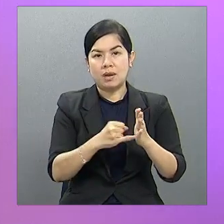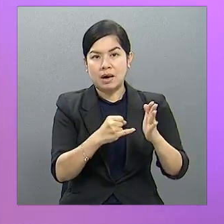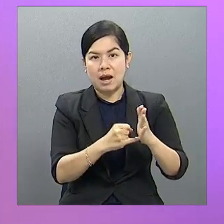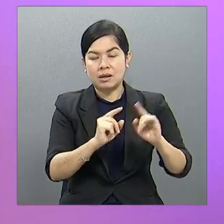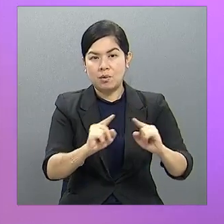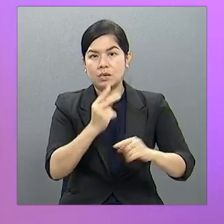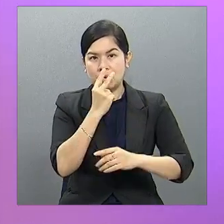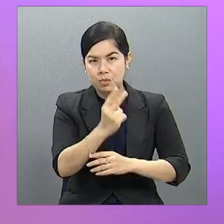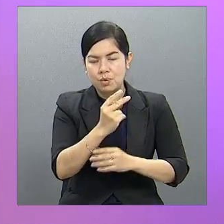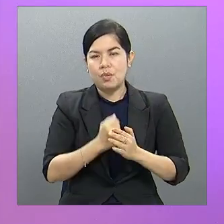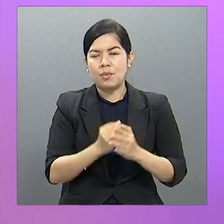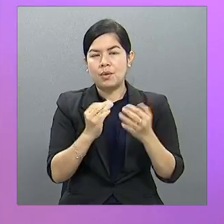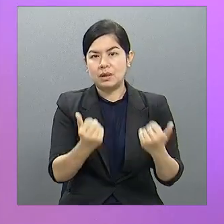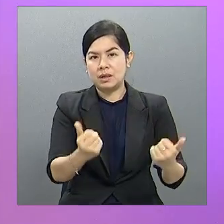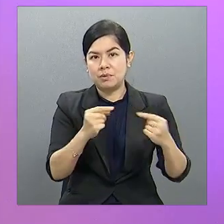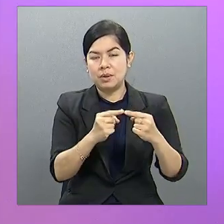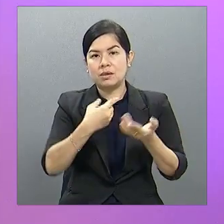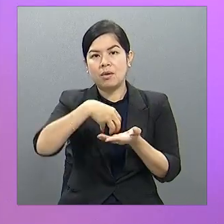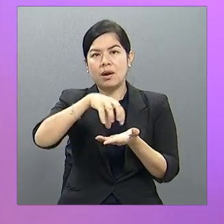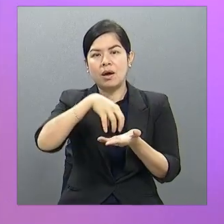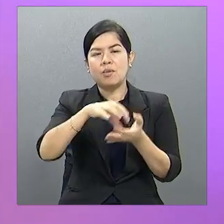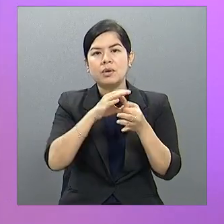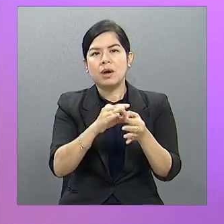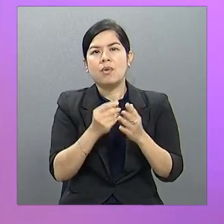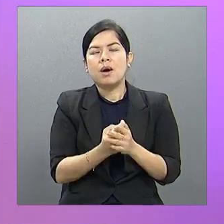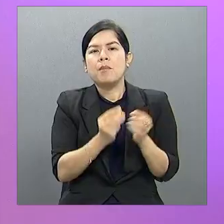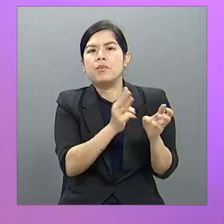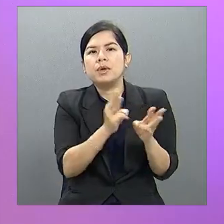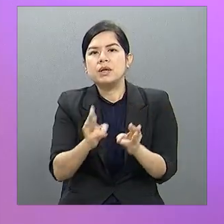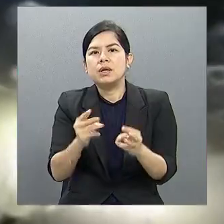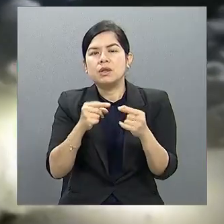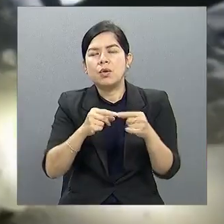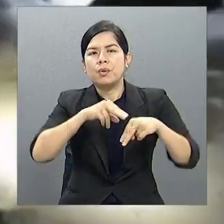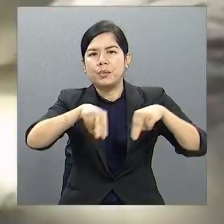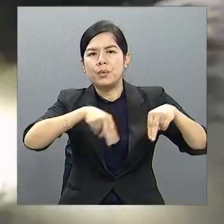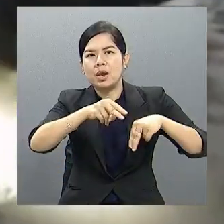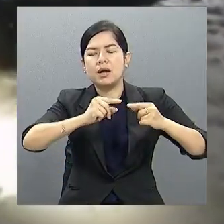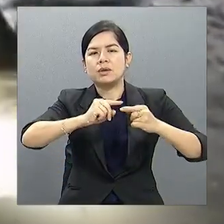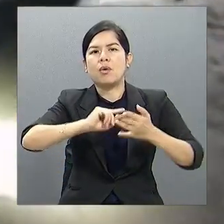ราวเกี่ยวกับเต่ามะเฟืองรวมถึงวิธีในการอนุรักษ์และการอยู่ร่วมกับพวกมันครับ